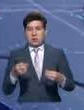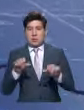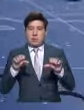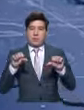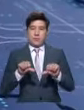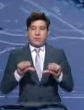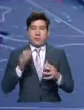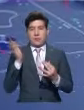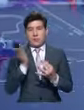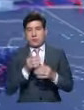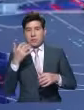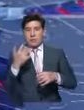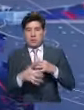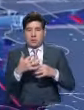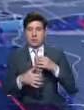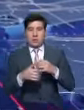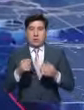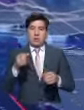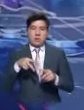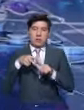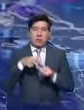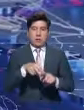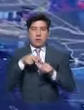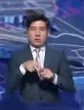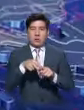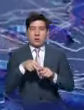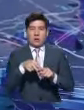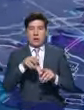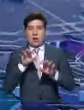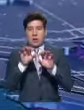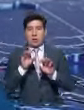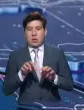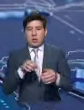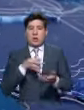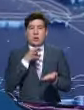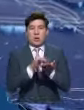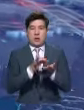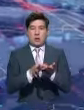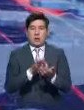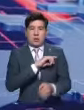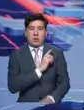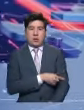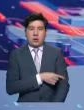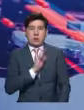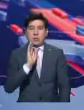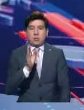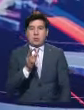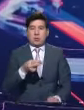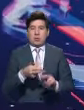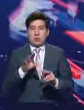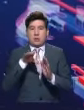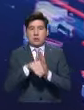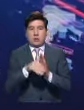және ауыр зиян келтіргені, азаптап қинаған үшін қылмыстық жауапкершілік енгізілді және күшейтілді. Бұдан бөлек тұрмыстық зорлық-зомбылық